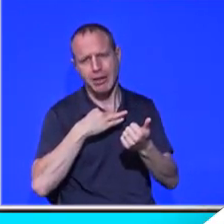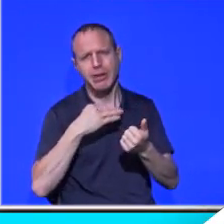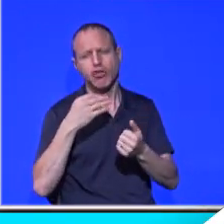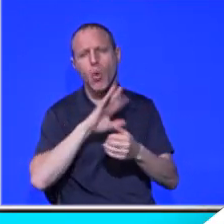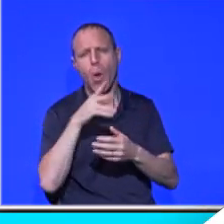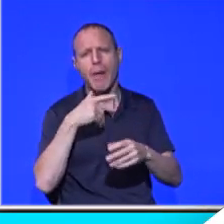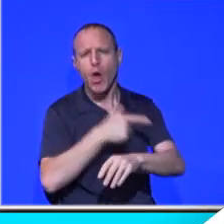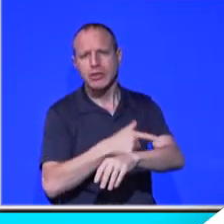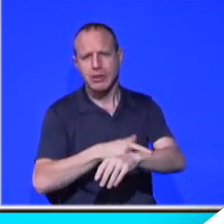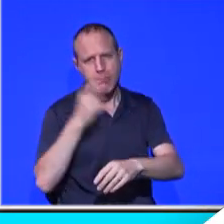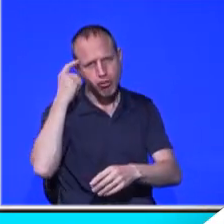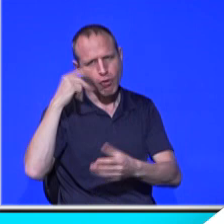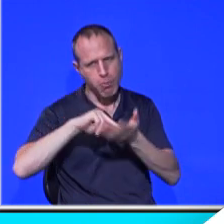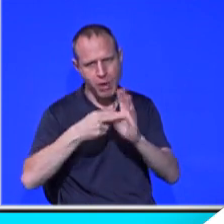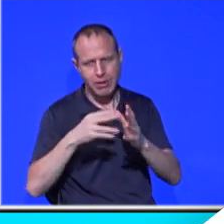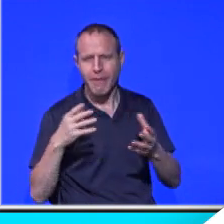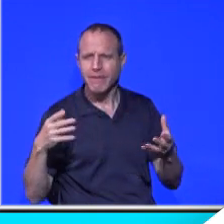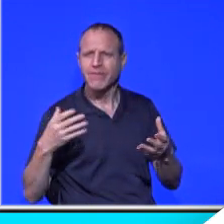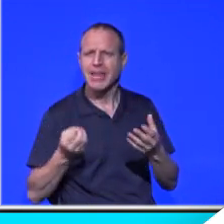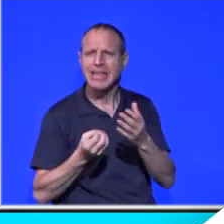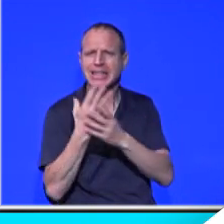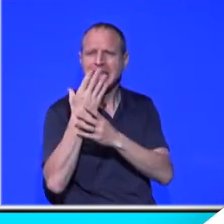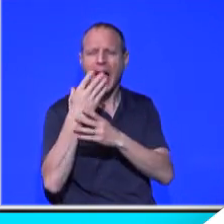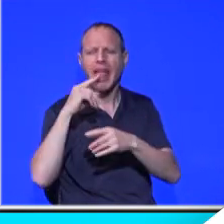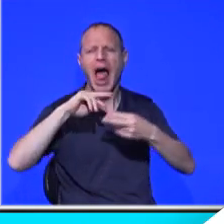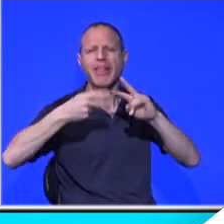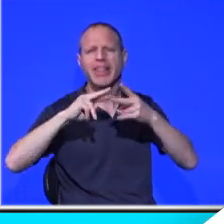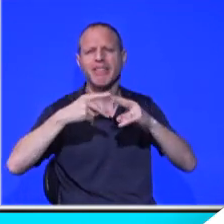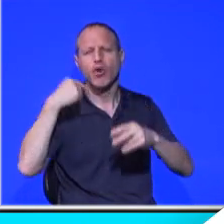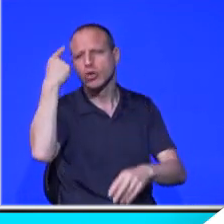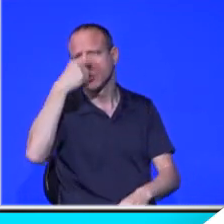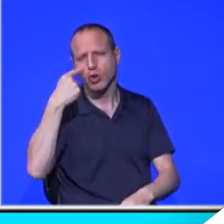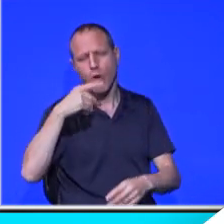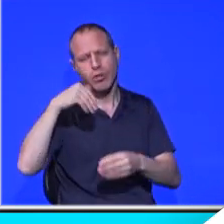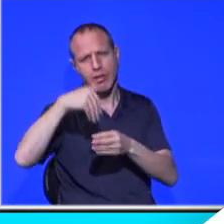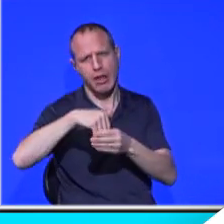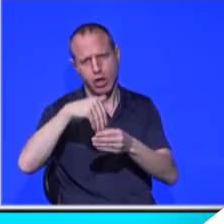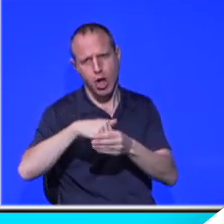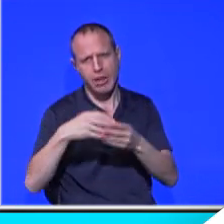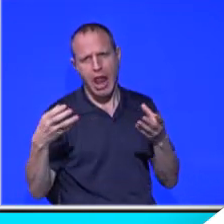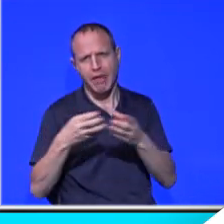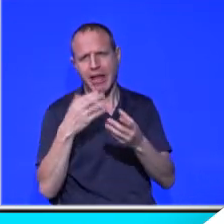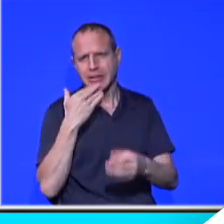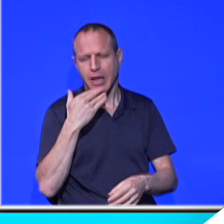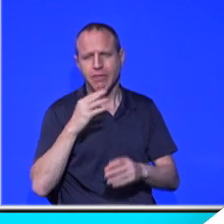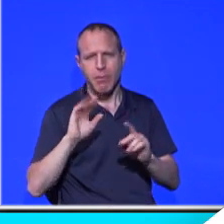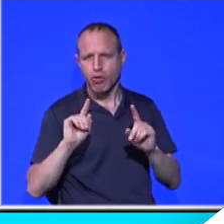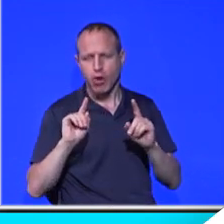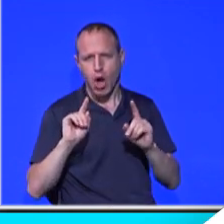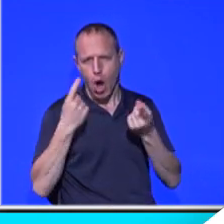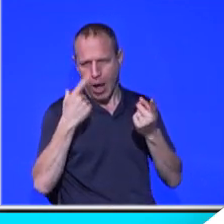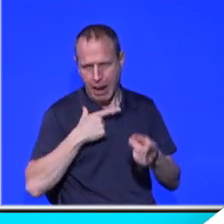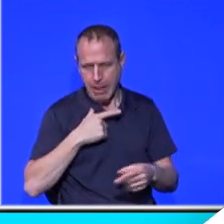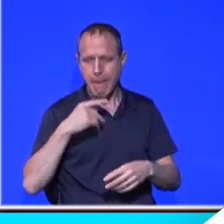פוליטיות ויצירת אלטרנטיבות זהותיות ותכניות לחברה הישראלית. והדבר שקורה לי פעם